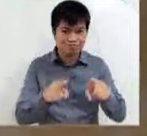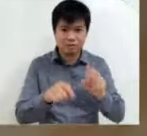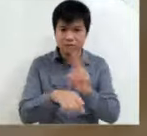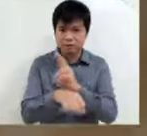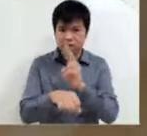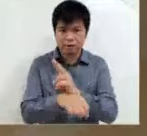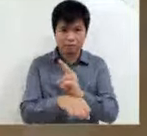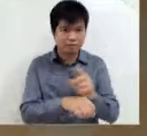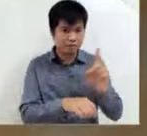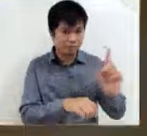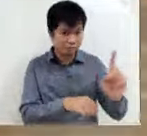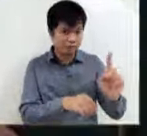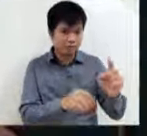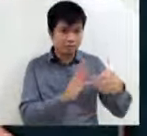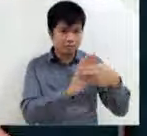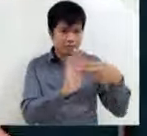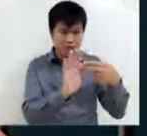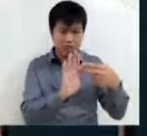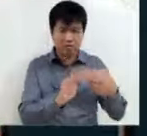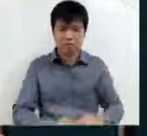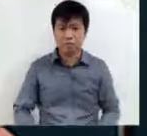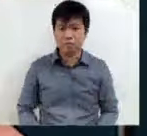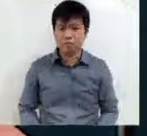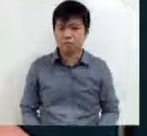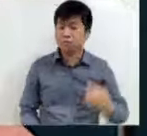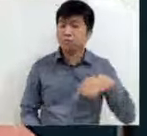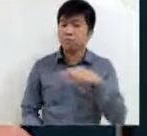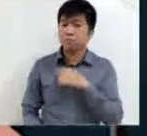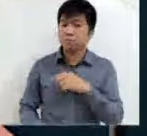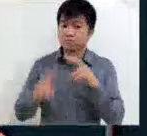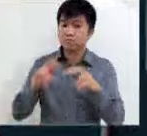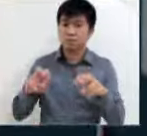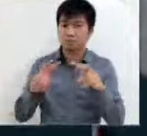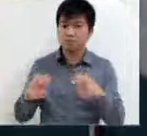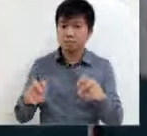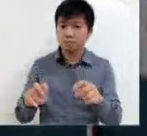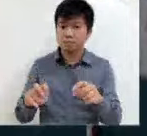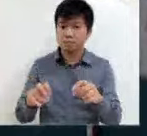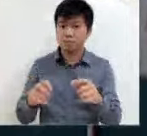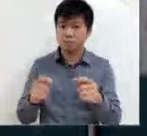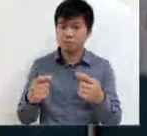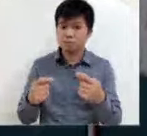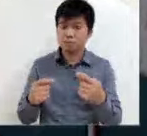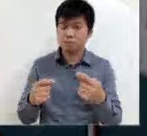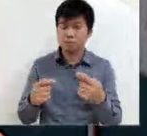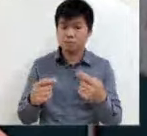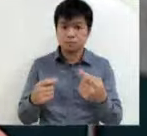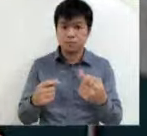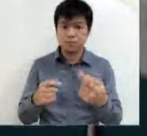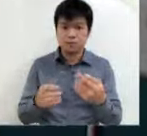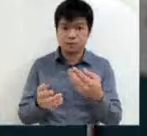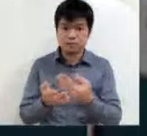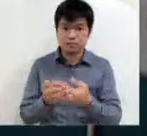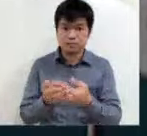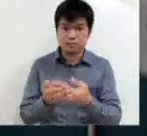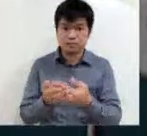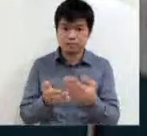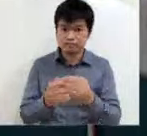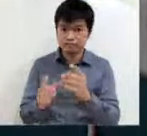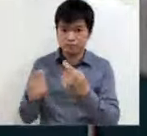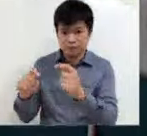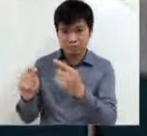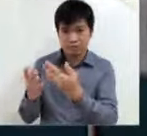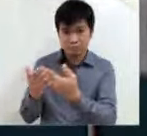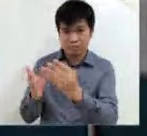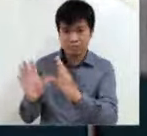brand. Nag-conduct po kami ng press buy sa company and then naka-produce po